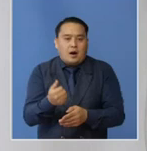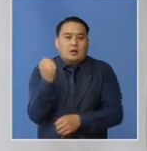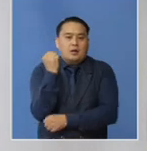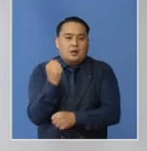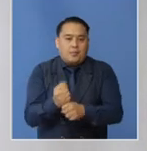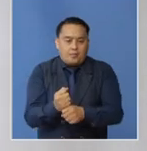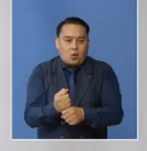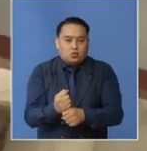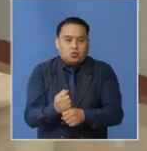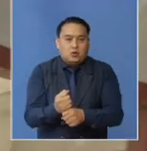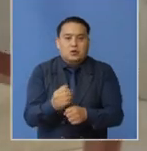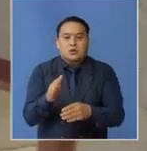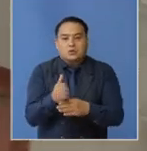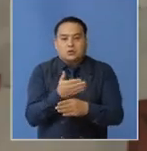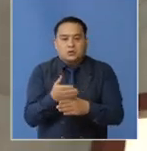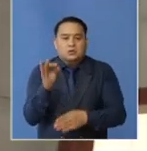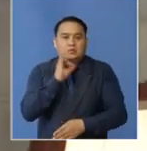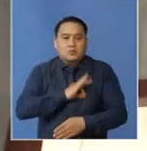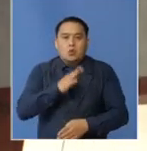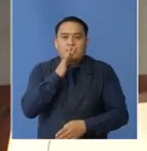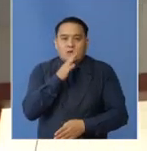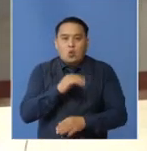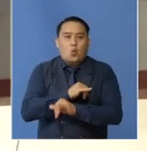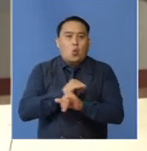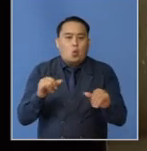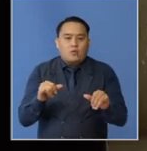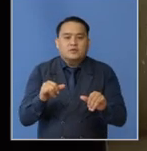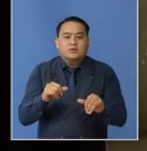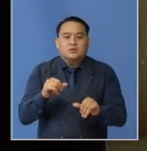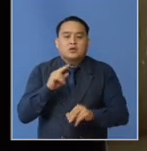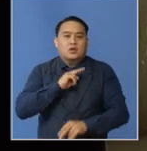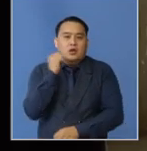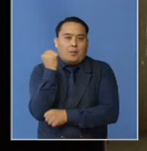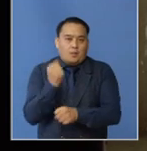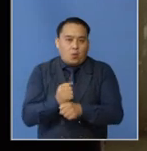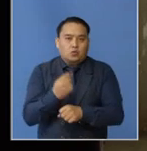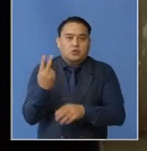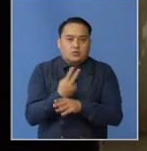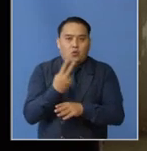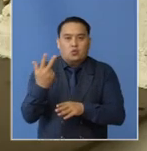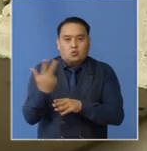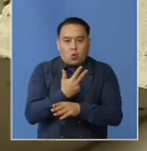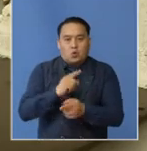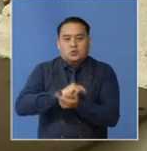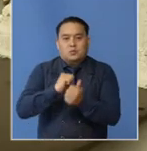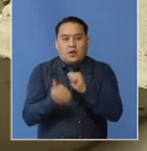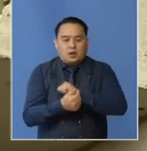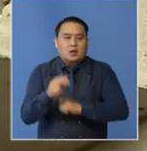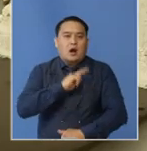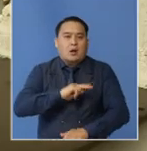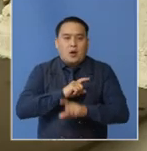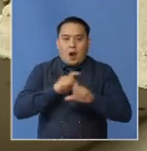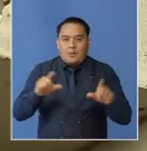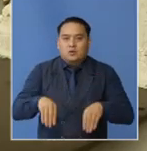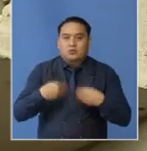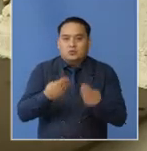также нерациональное использование времени. Увеличить штат, а также организовать двух- и трехсменную работу. Объекты должны